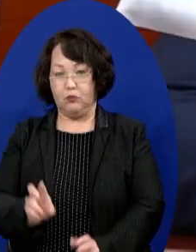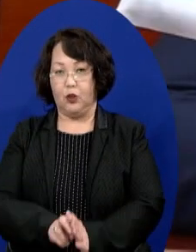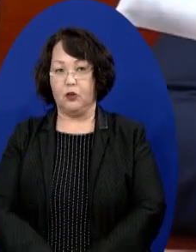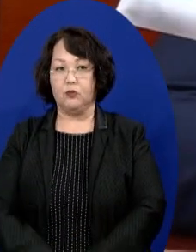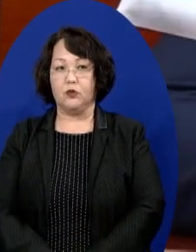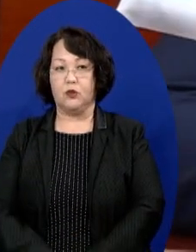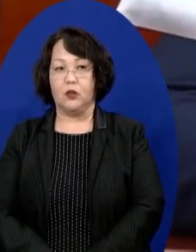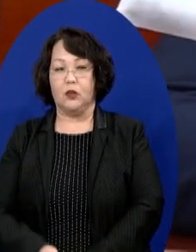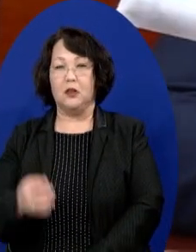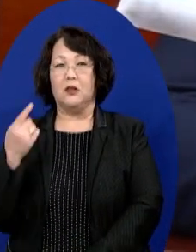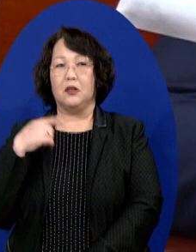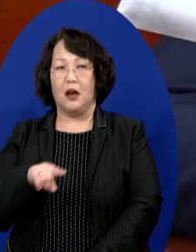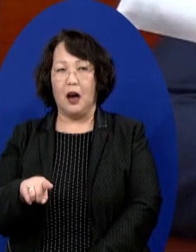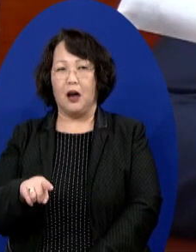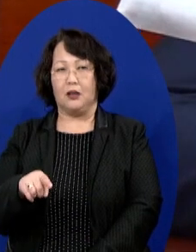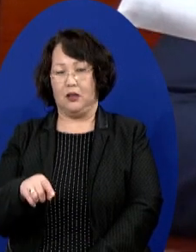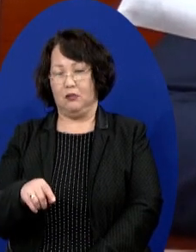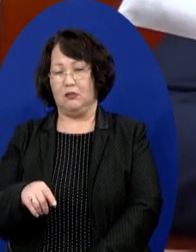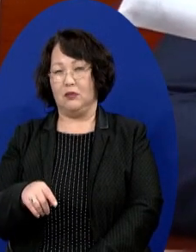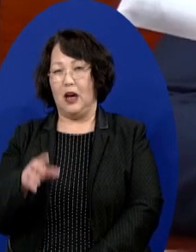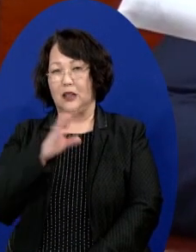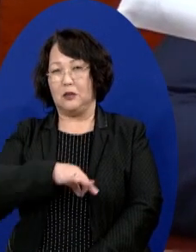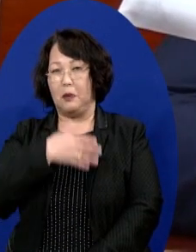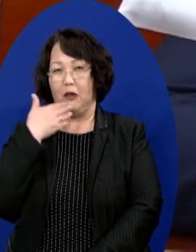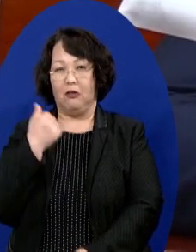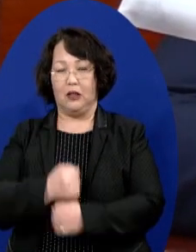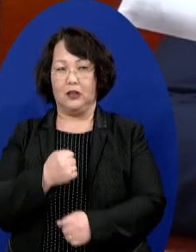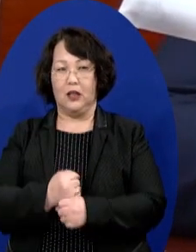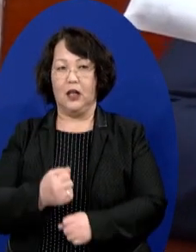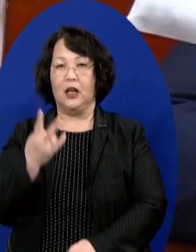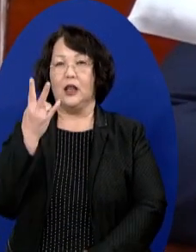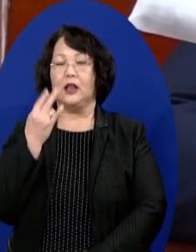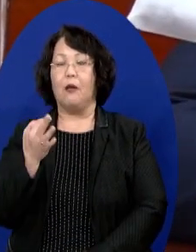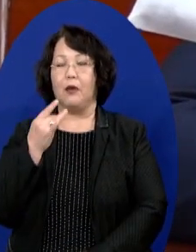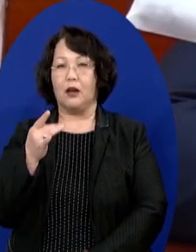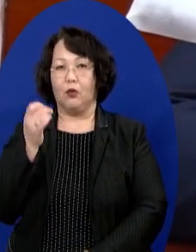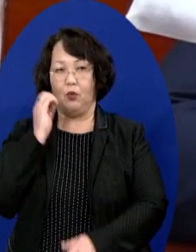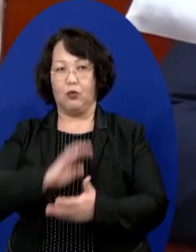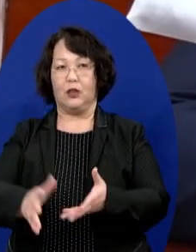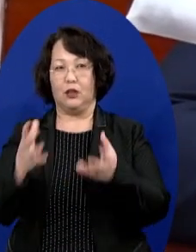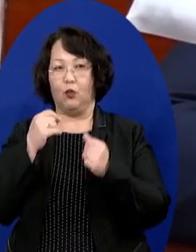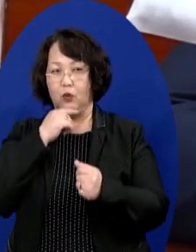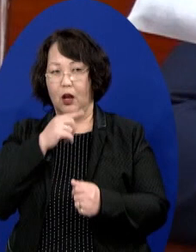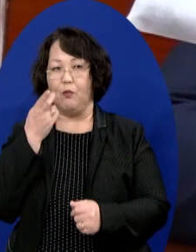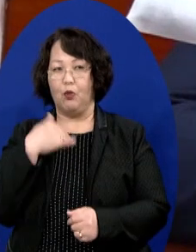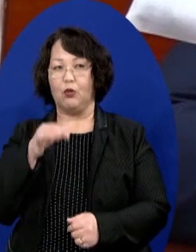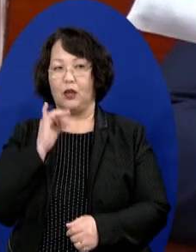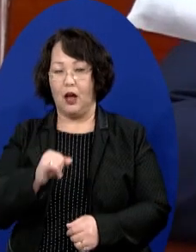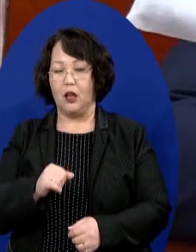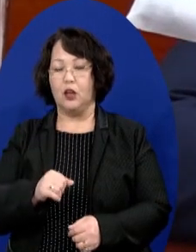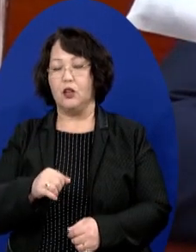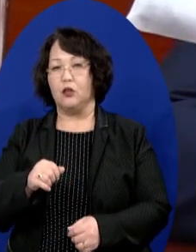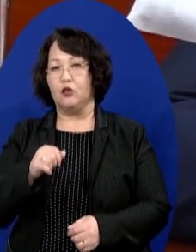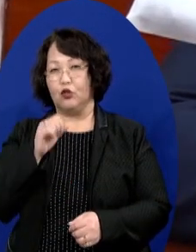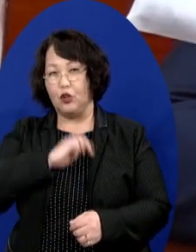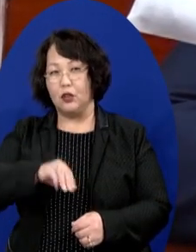чадна. Яагаад ингэж хасах баланстай ажиллаад байна вэ гэхээр намр усан Будааныхаа мөнгийг төлөхөд зээл авсан, тэрнийхээ мөнгийг төлөхийн тулд хасахтаа